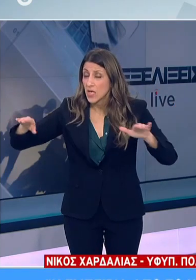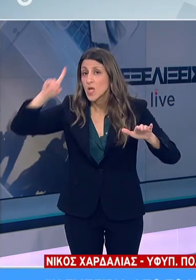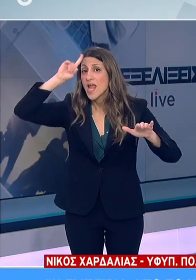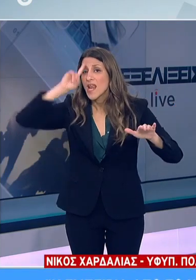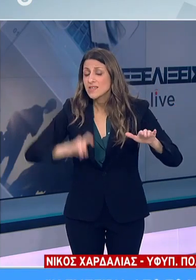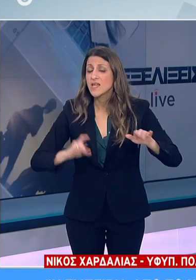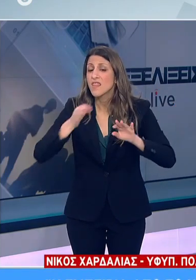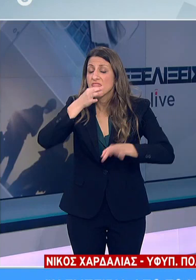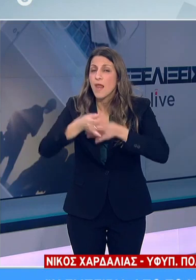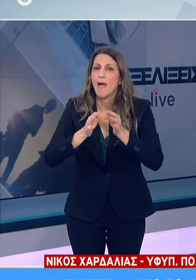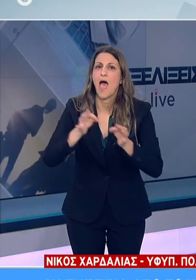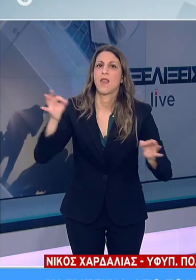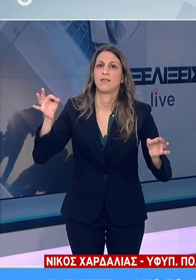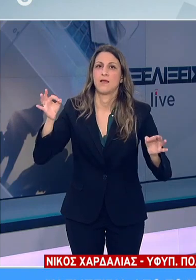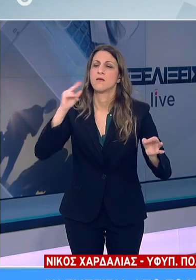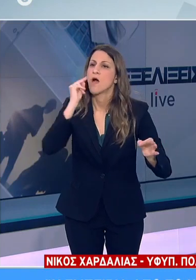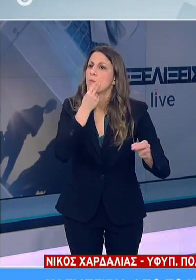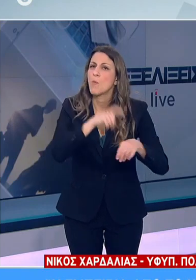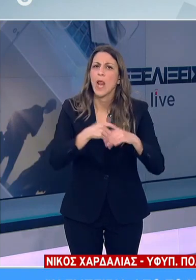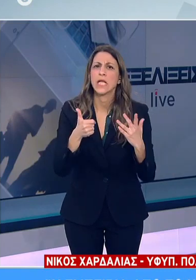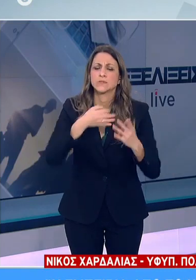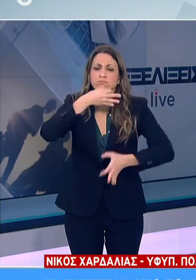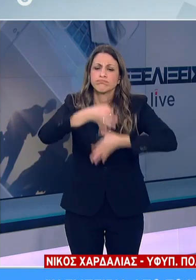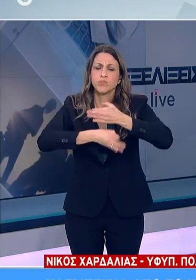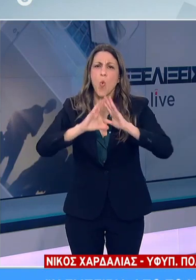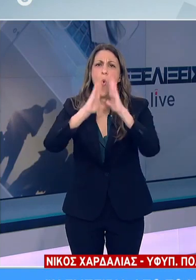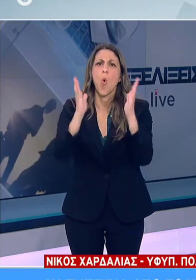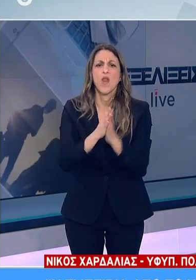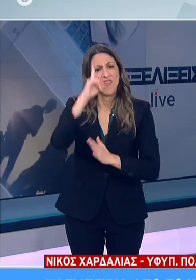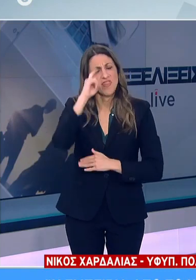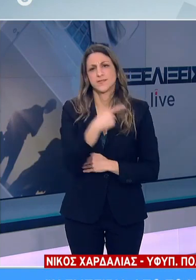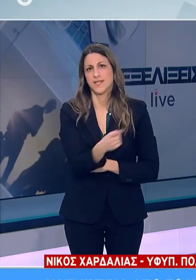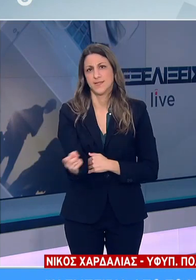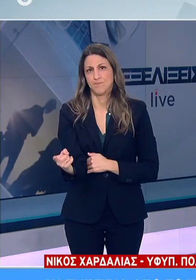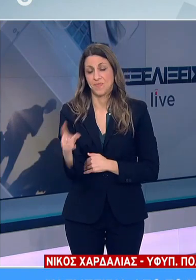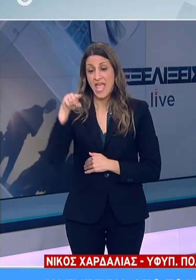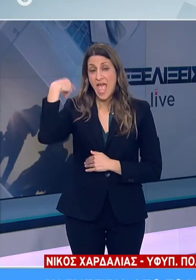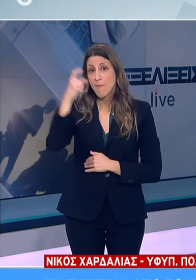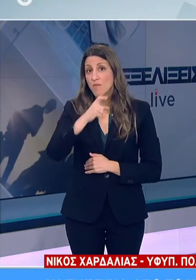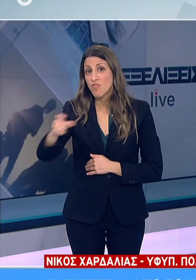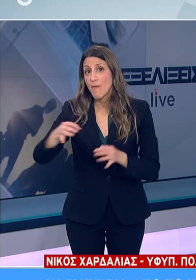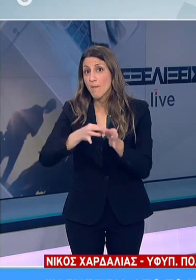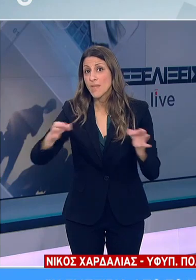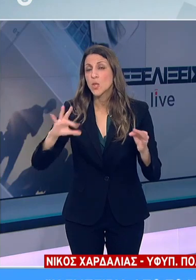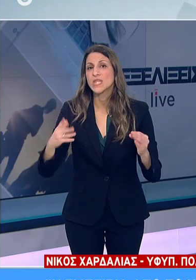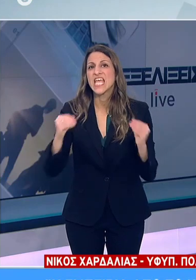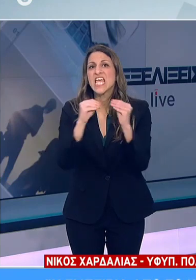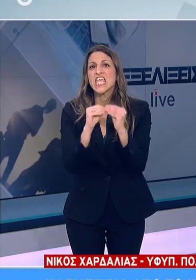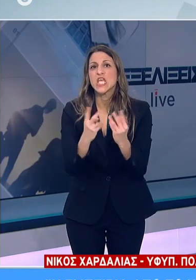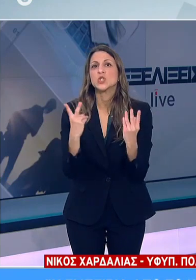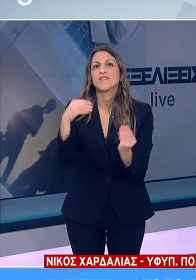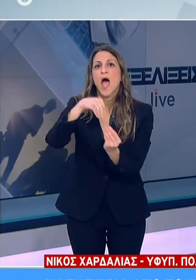πολιτών σε κάθε βήμα. Πρέπει να είναι σαφές ότι το μόνο μέτρο που έρεται από την επόμενη εβδομάδα είναι ότι στις 27 Απριλίου θα ανοίξουν